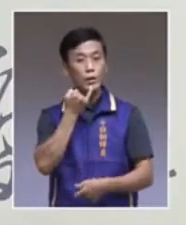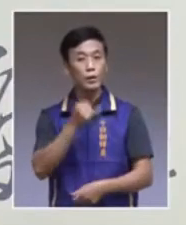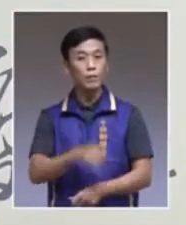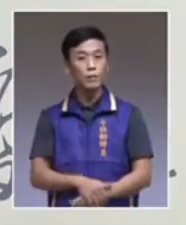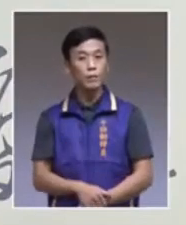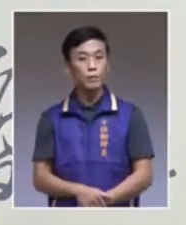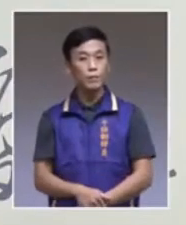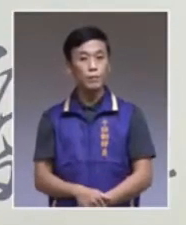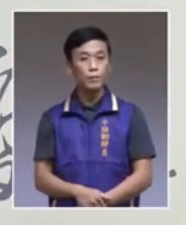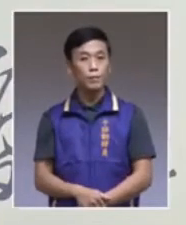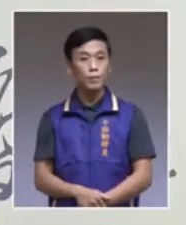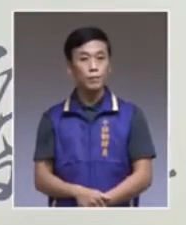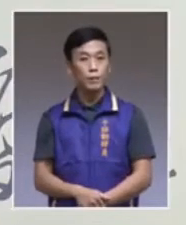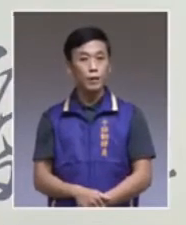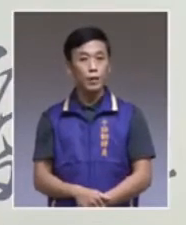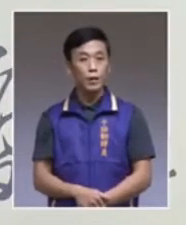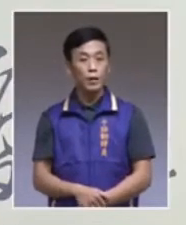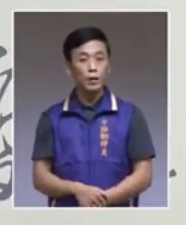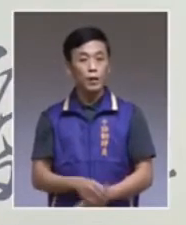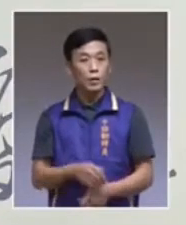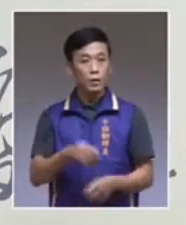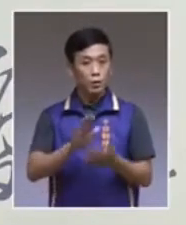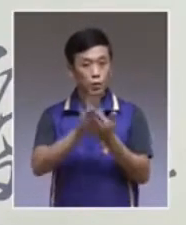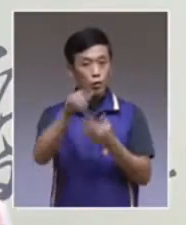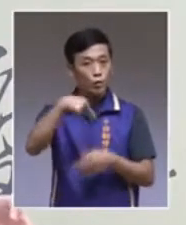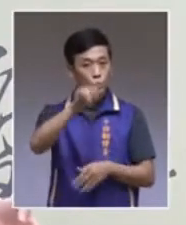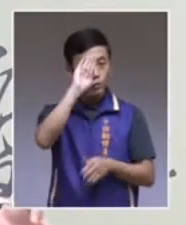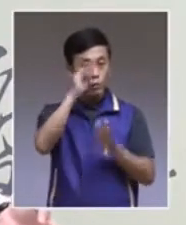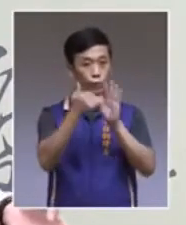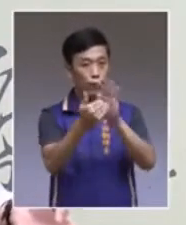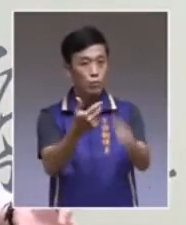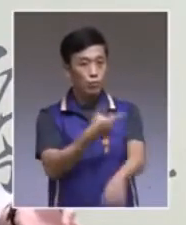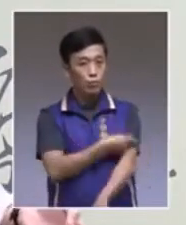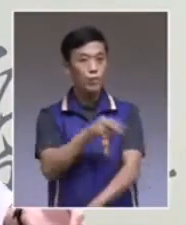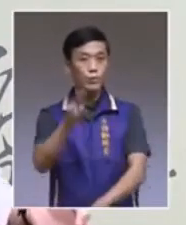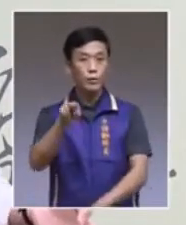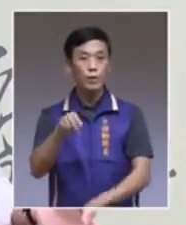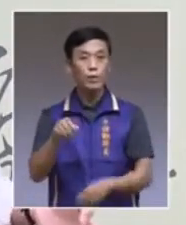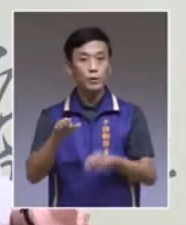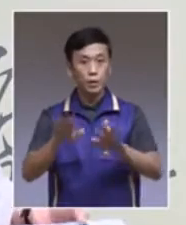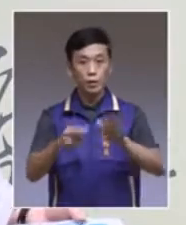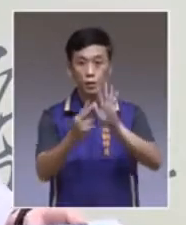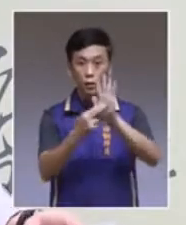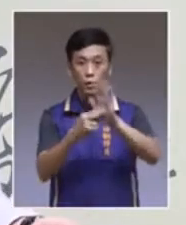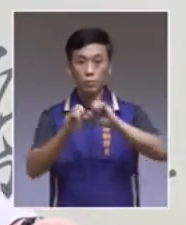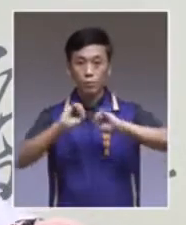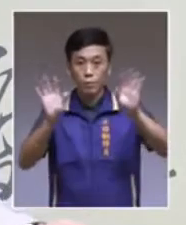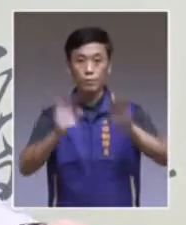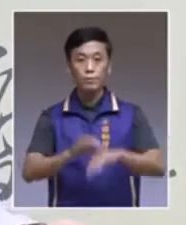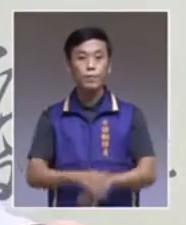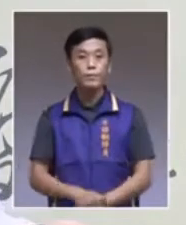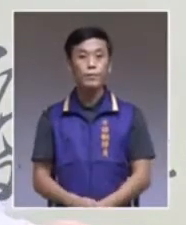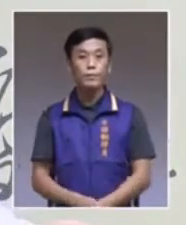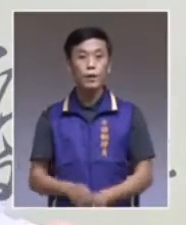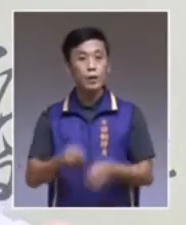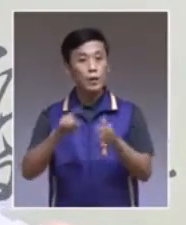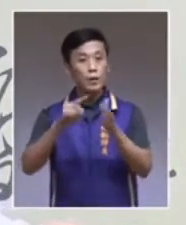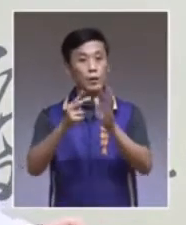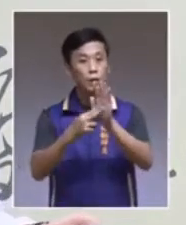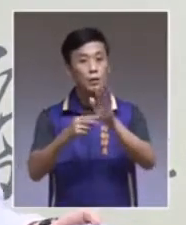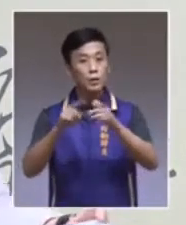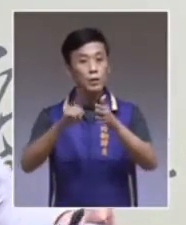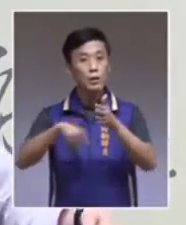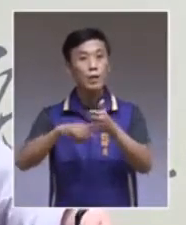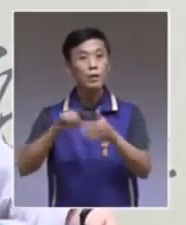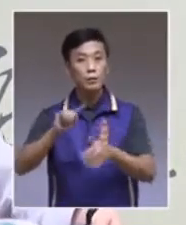个疫苗的服务，好，这个部分也在这里再跟大家报告。好，那简单讲，我们今天的记